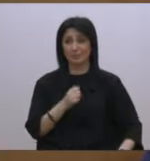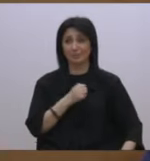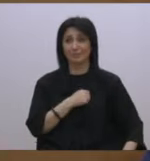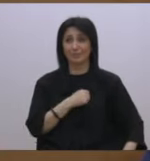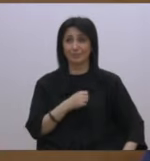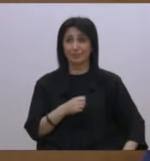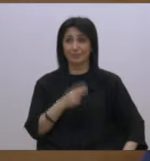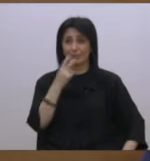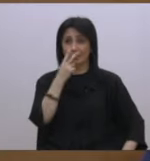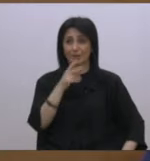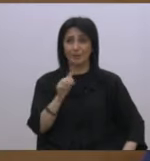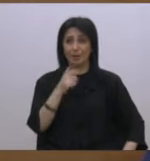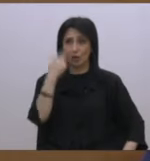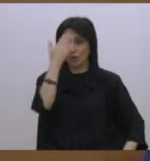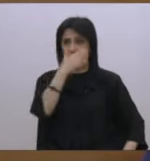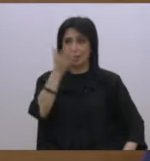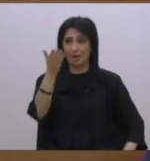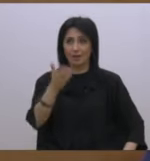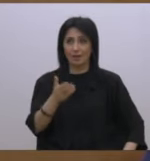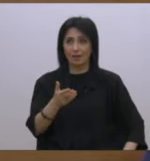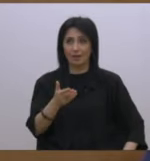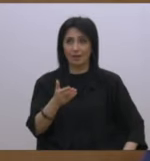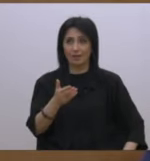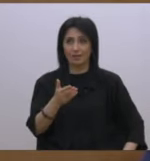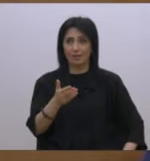Дахе, другой сахияк.